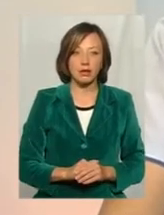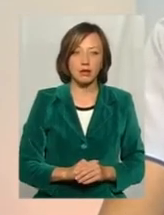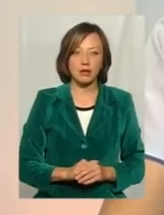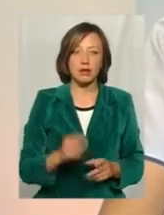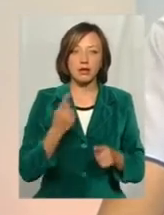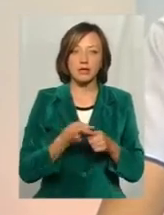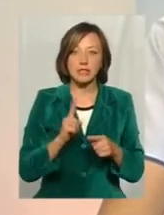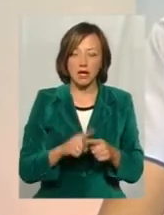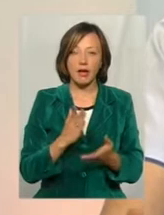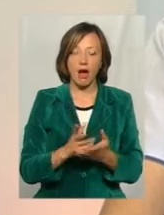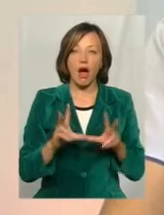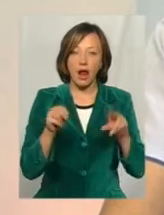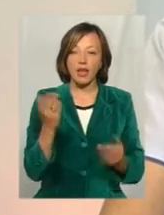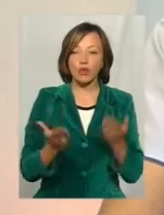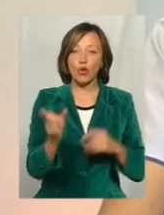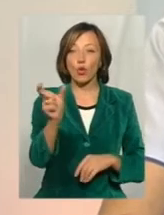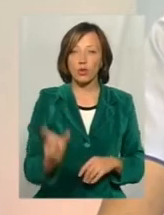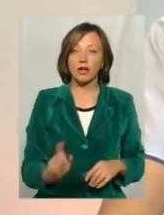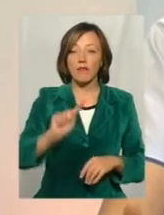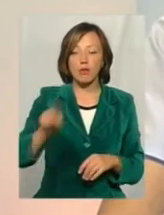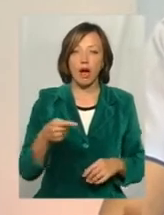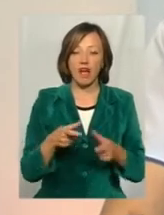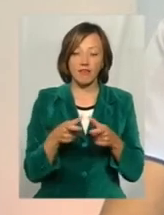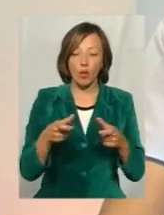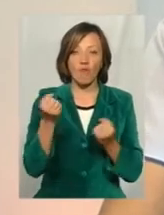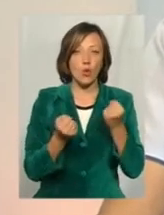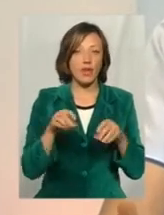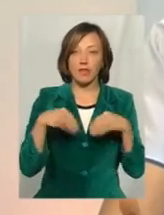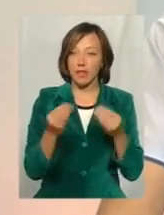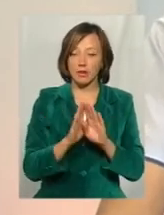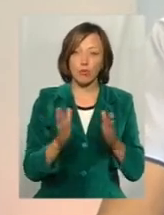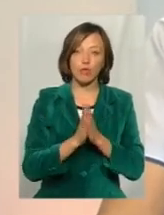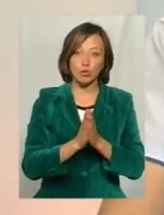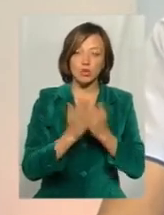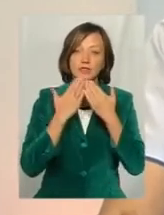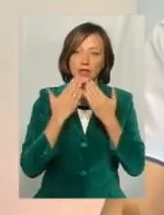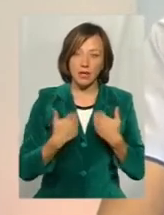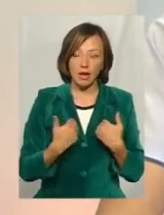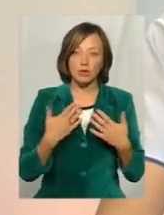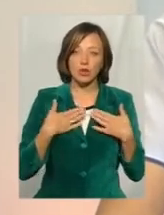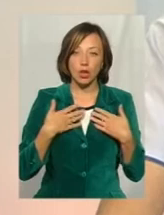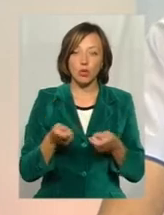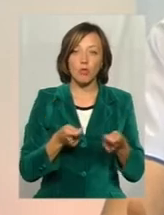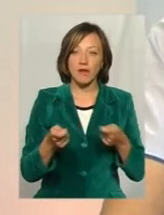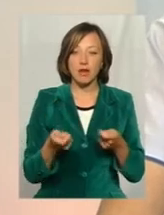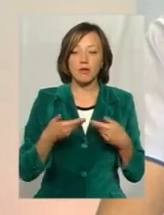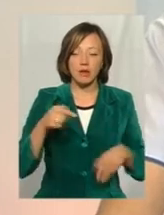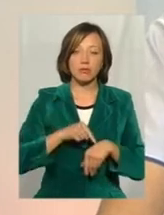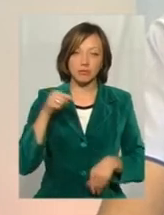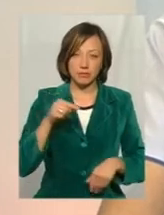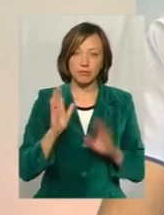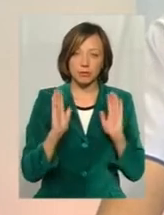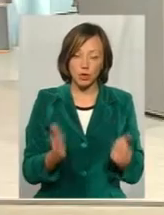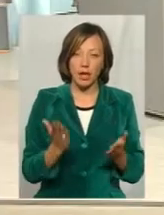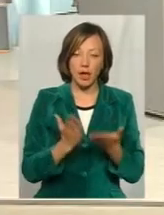Тобто, це є гарант. І якщо пасажир вимагає квиток і водій не надає, я прошу звертатися до нас, в наше управління, ми будемо реагувати, якщо